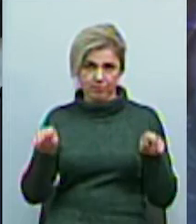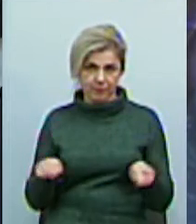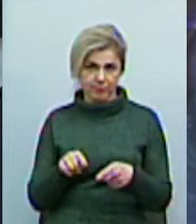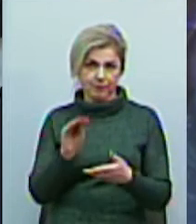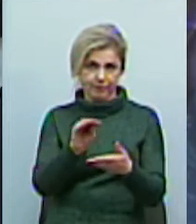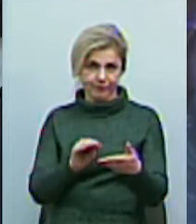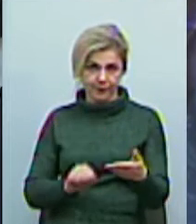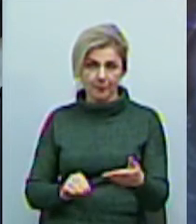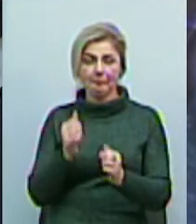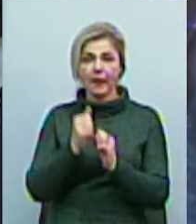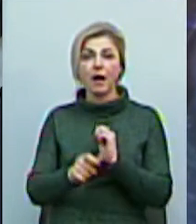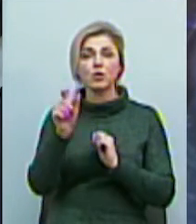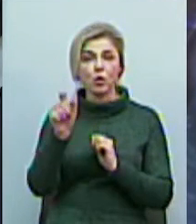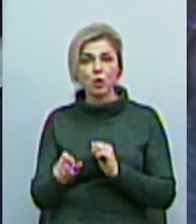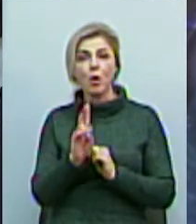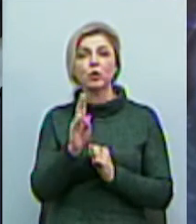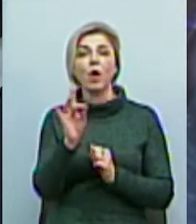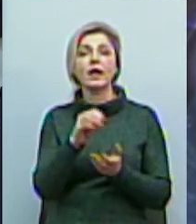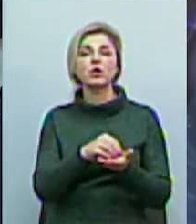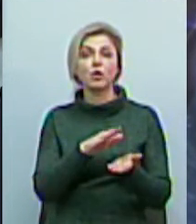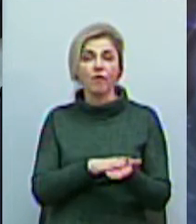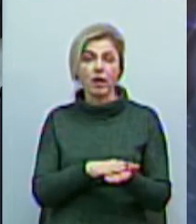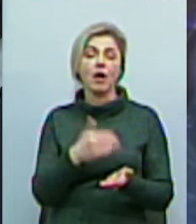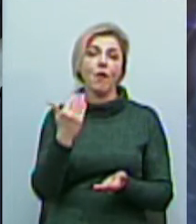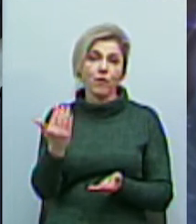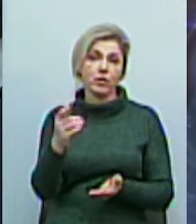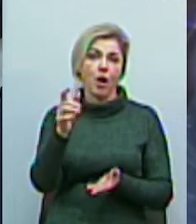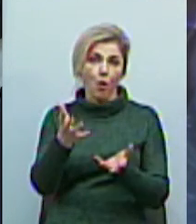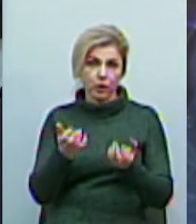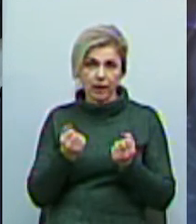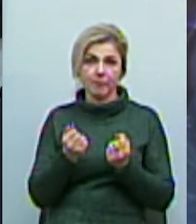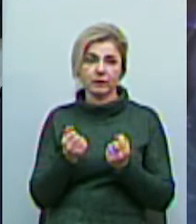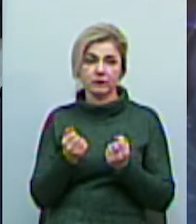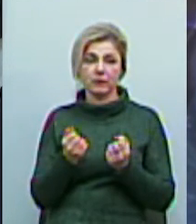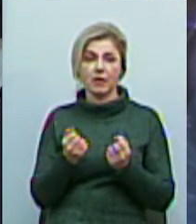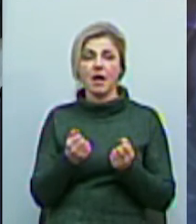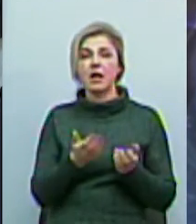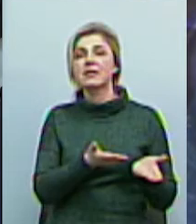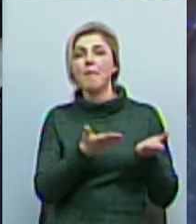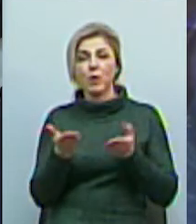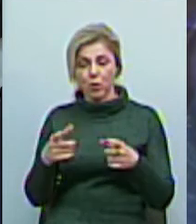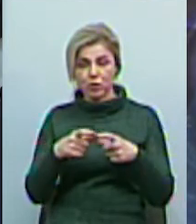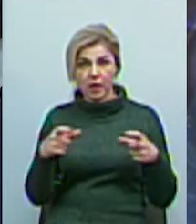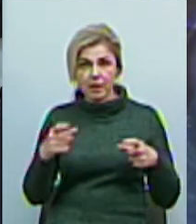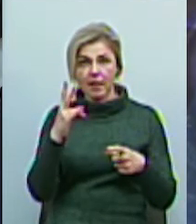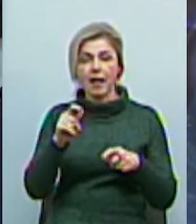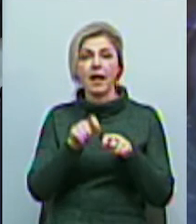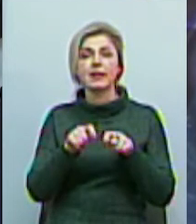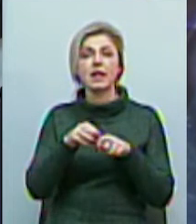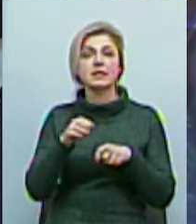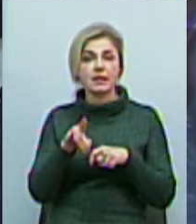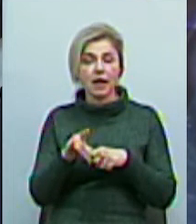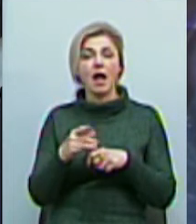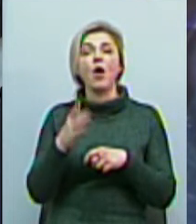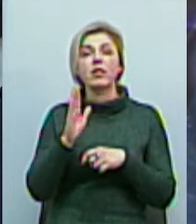кожна особа, яка зареєструвалася, вона отримає перепустку запрошення на пункт тестування, де буде вказано,